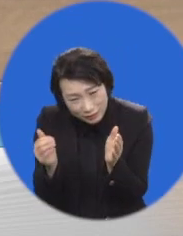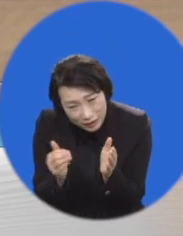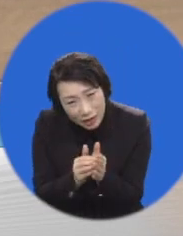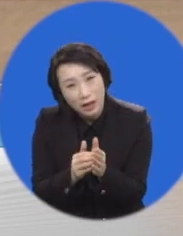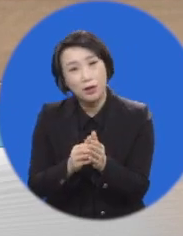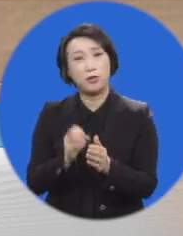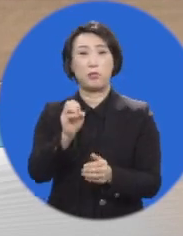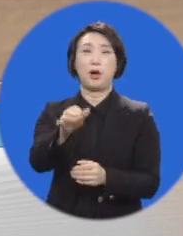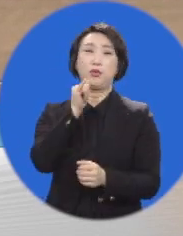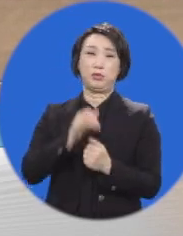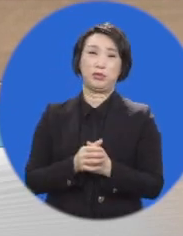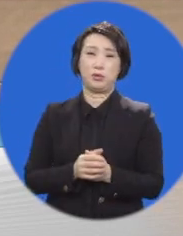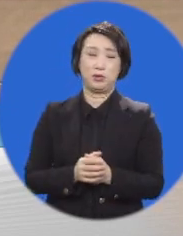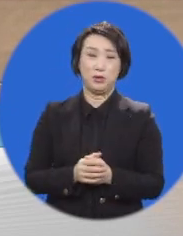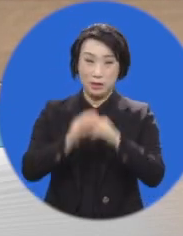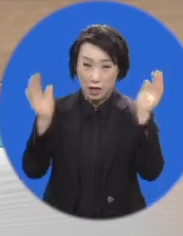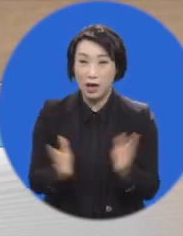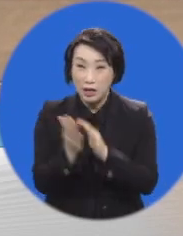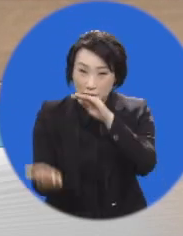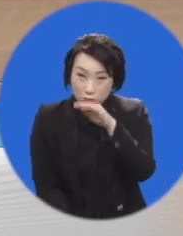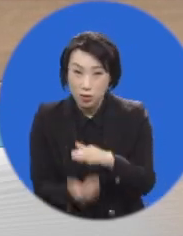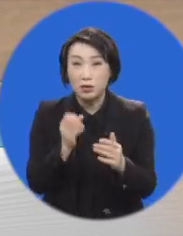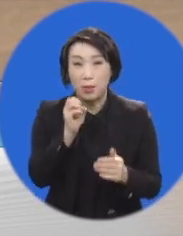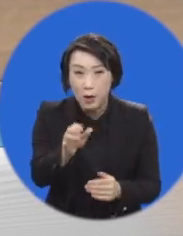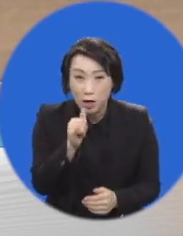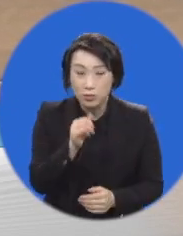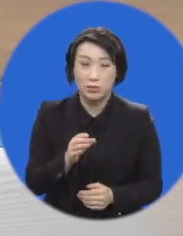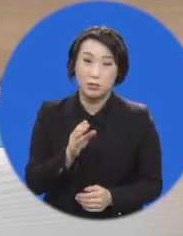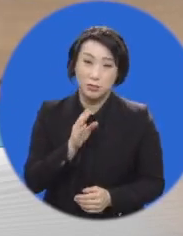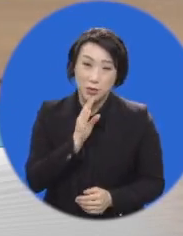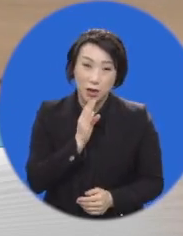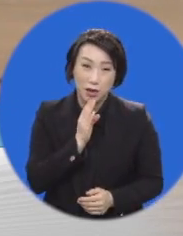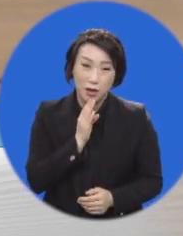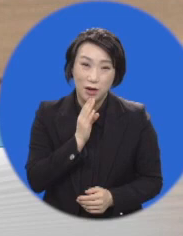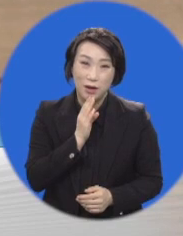이루었다. 다 이루었다.